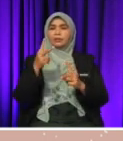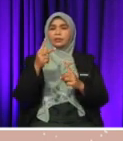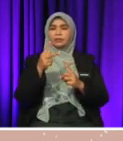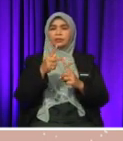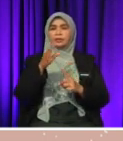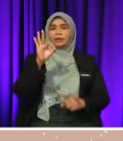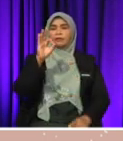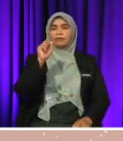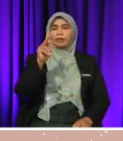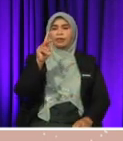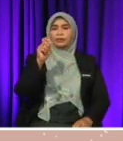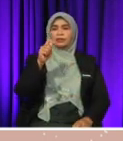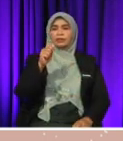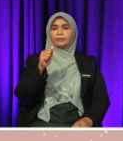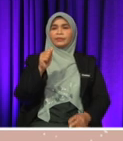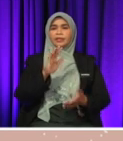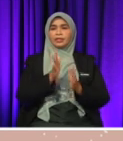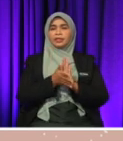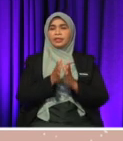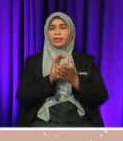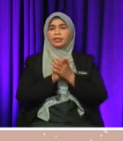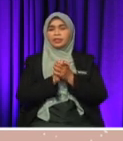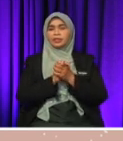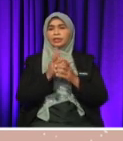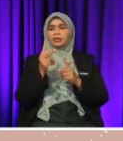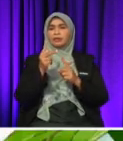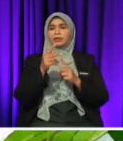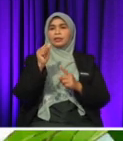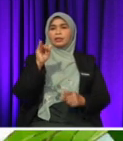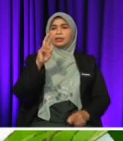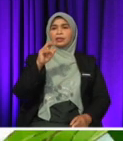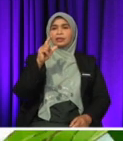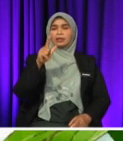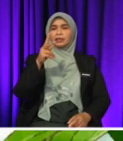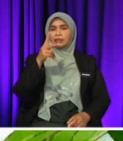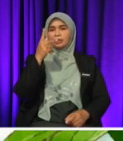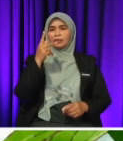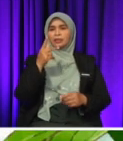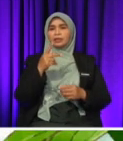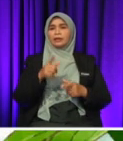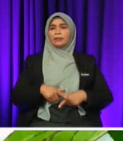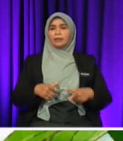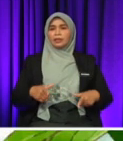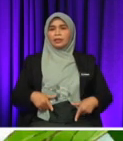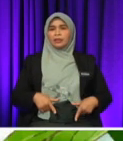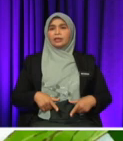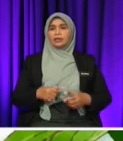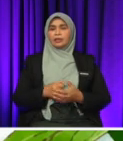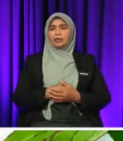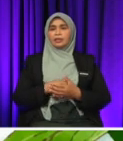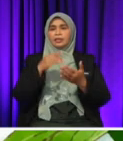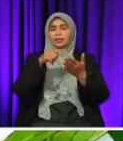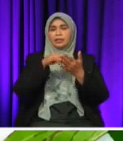fakta Oke jadi tanya kepada Airin kita berikan tepukan sedikit kepada air karena berani Mencoba ini adalah satu elemen